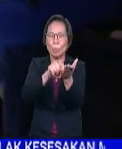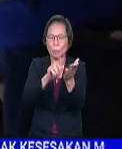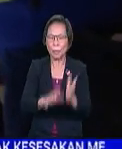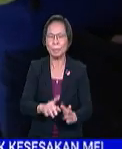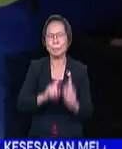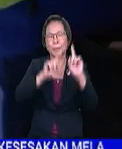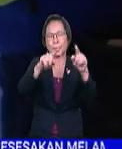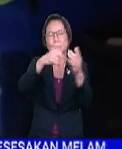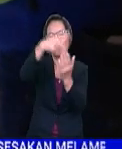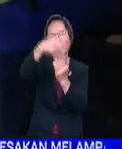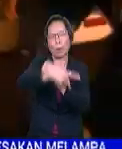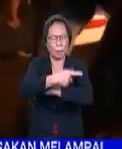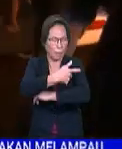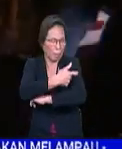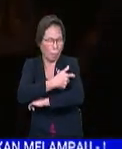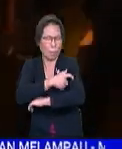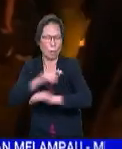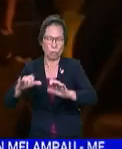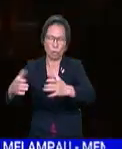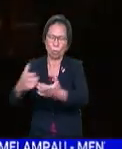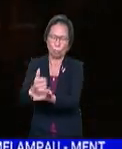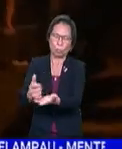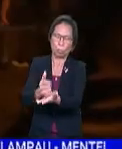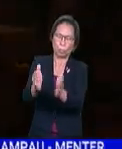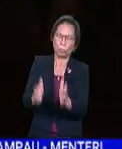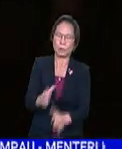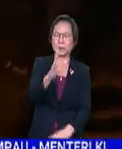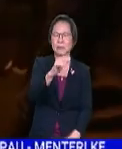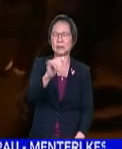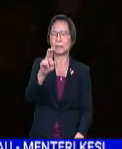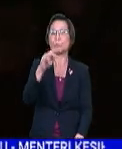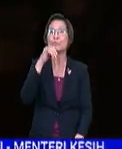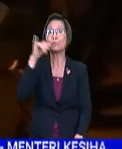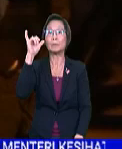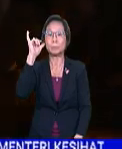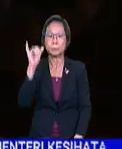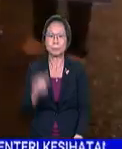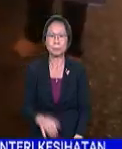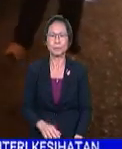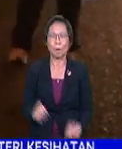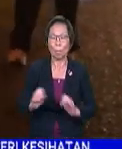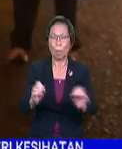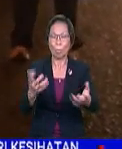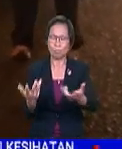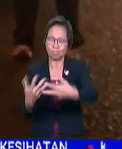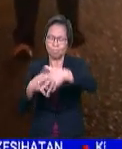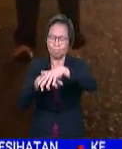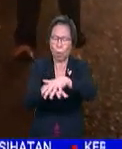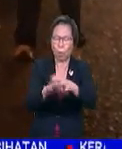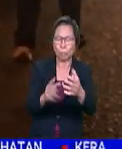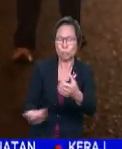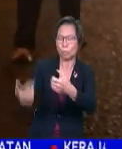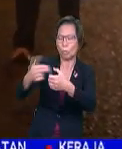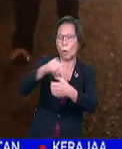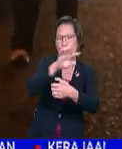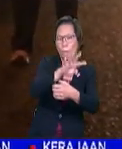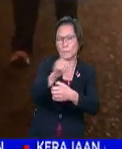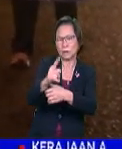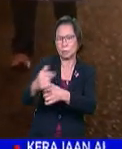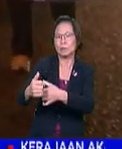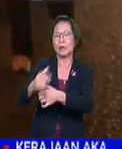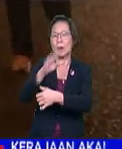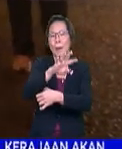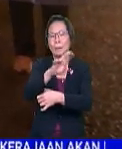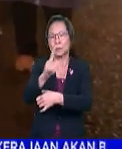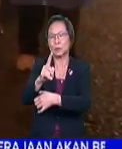ketika menghadiri program vaksinasi golongan gelandangan di Sibu malam tadi. Operasi bersepadu ini disertai oleh 41